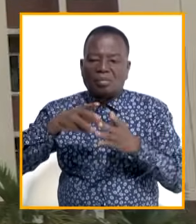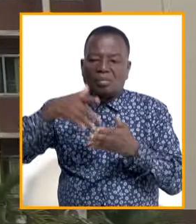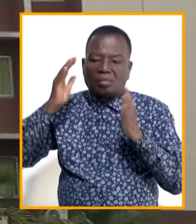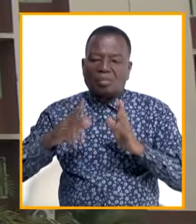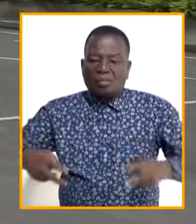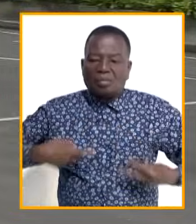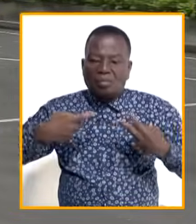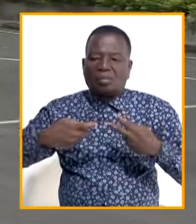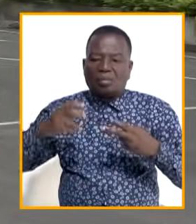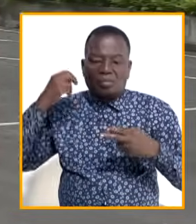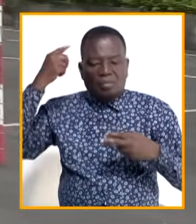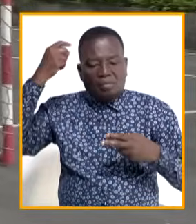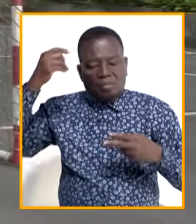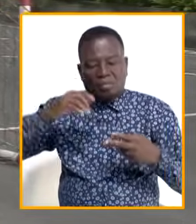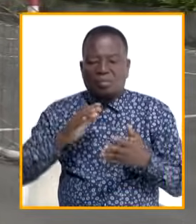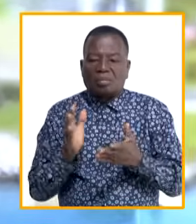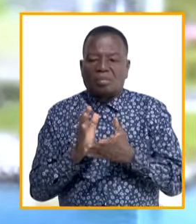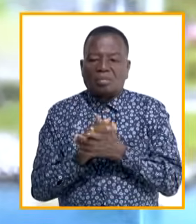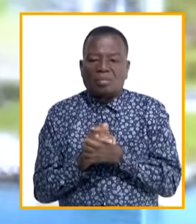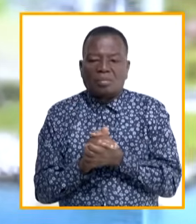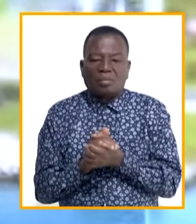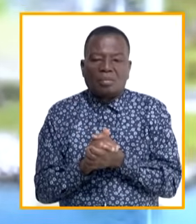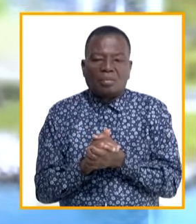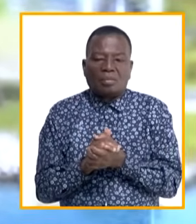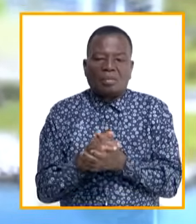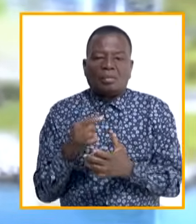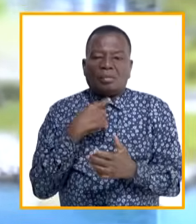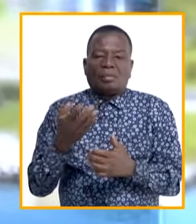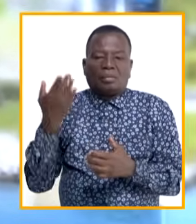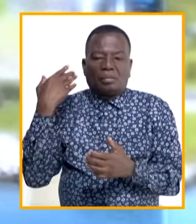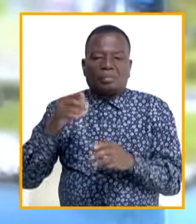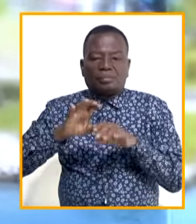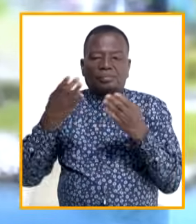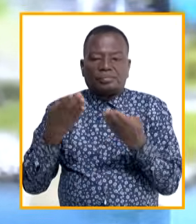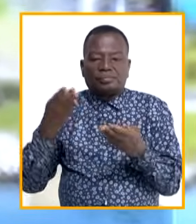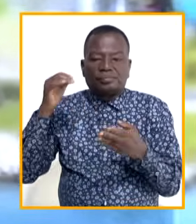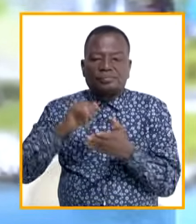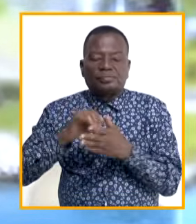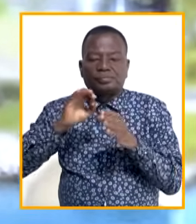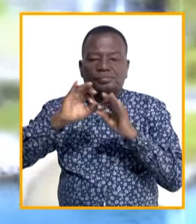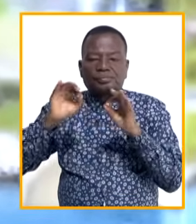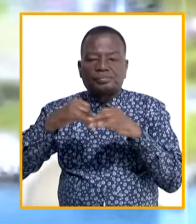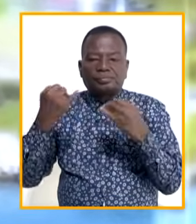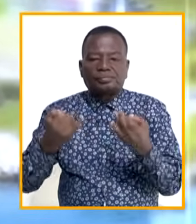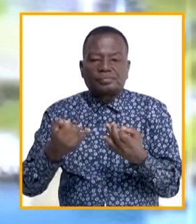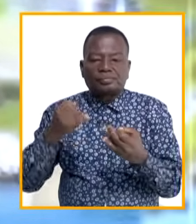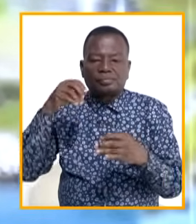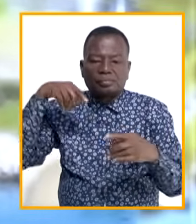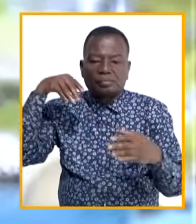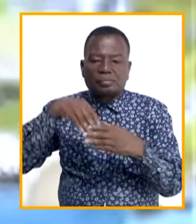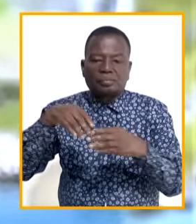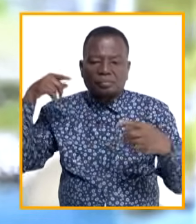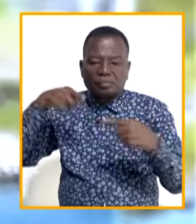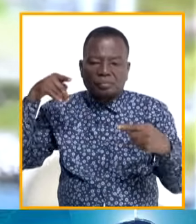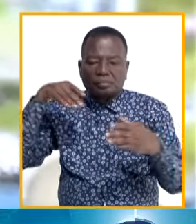de vivre leur rêve de campus. Je vous le disais en ouverture de cette édition, pas de répit dans la lutte contre